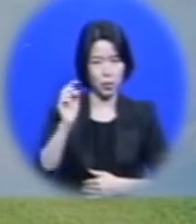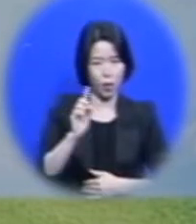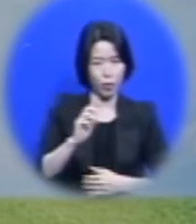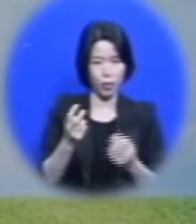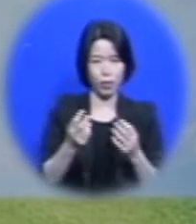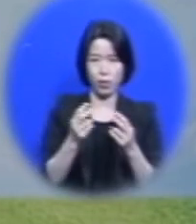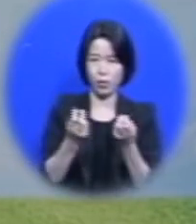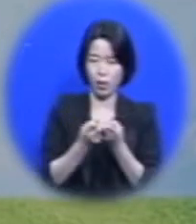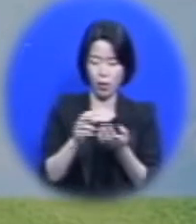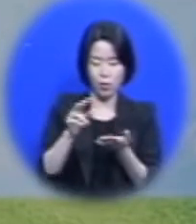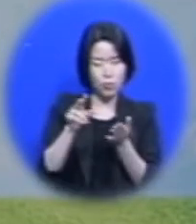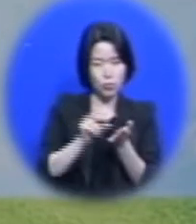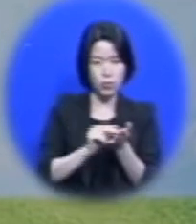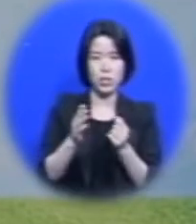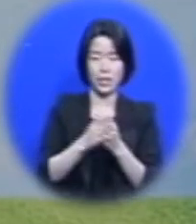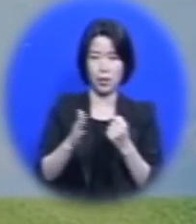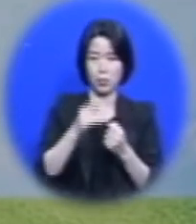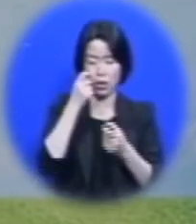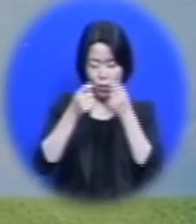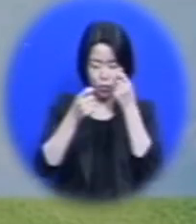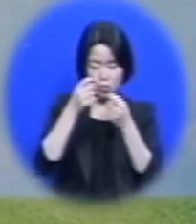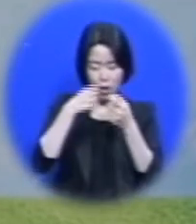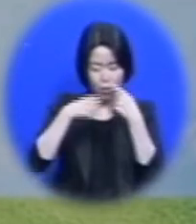그렇게 통곡을 하시는지는 알 수가 없었지만